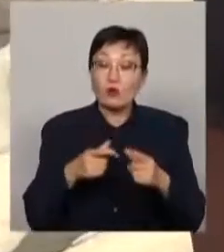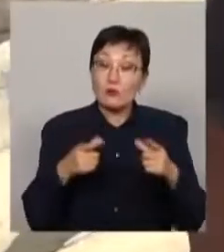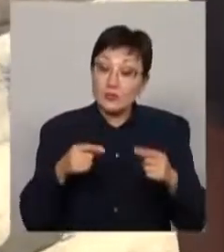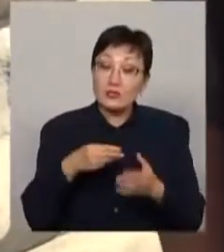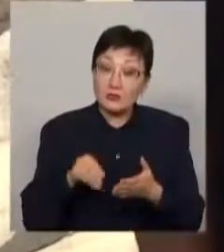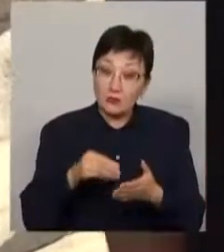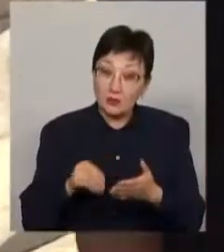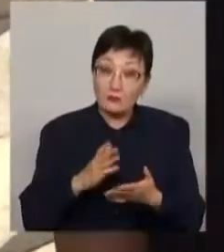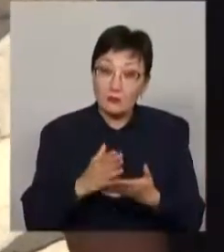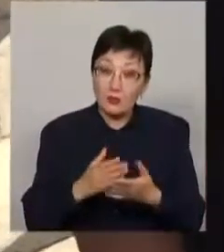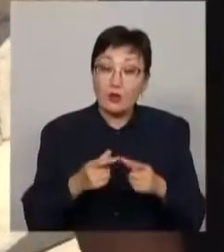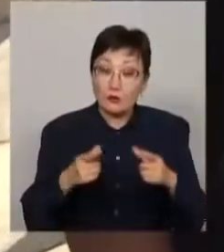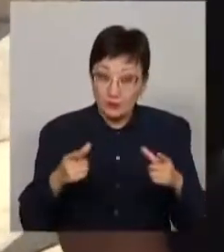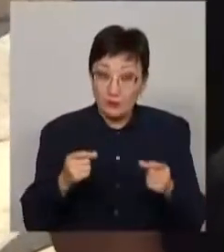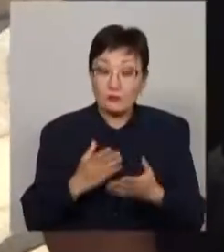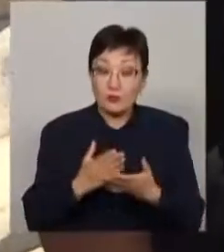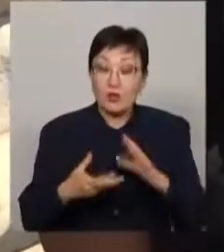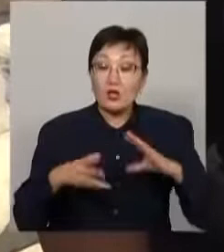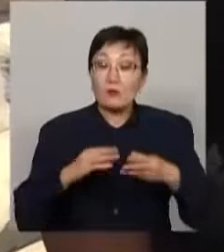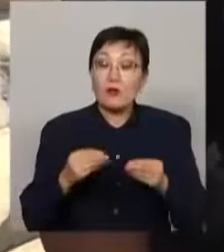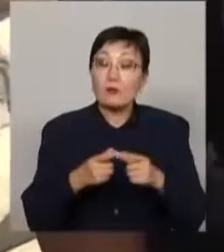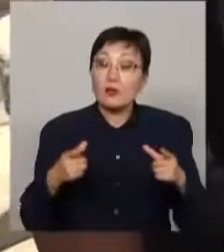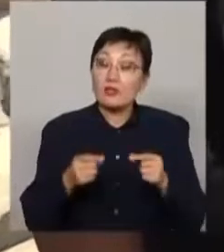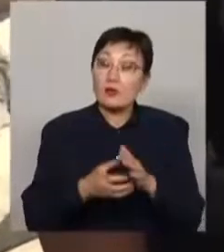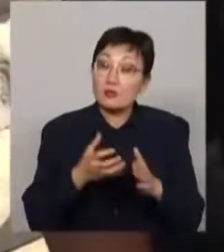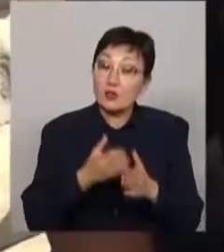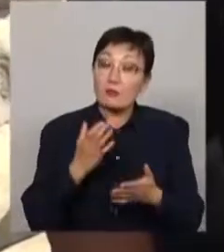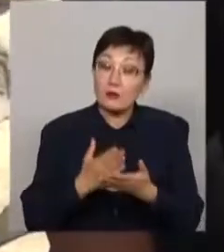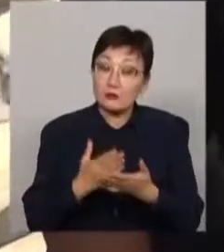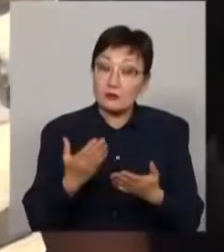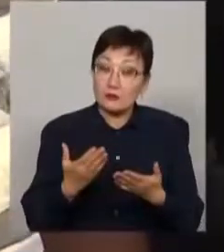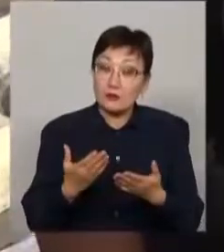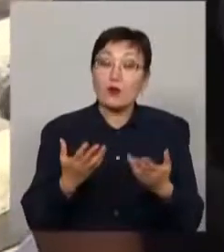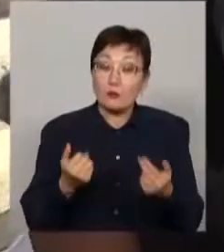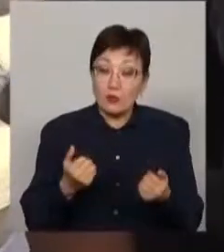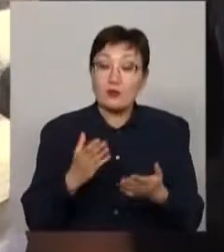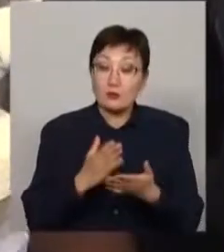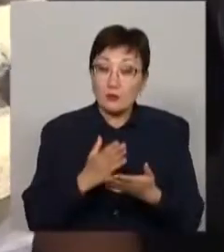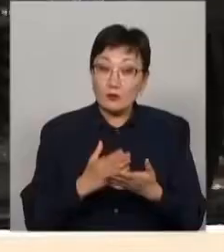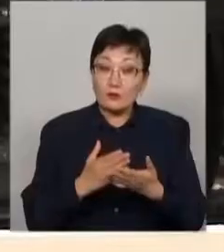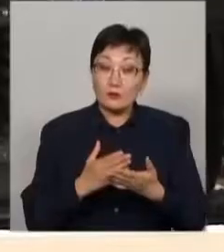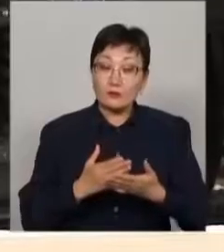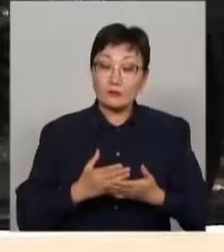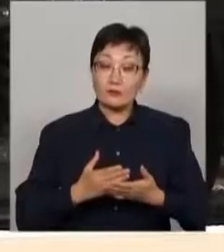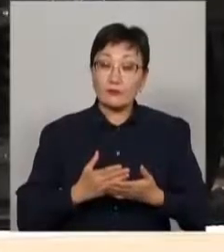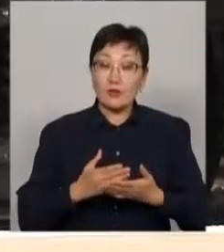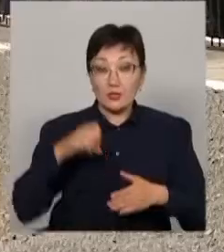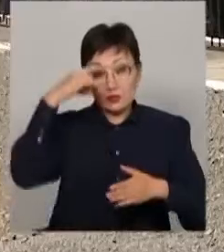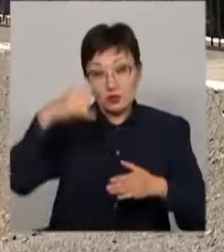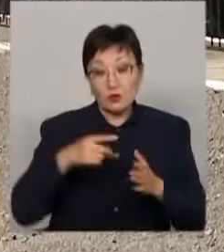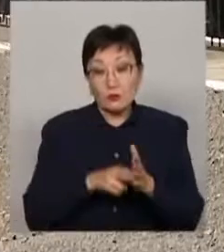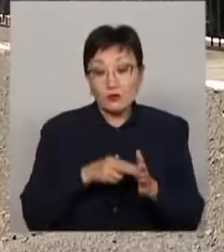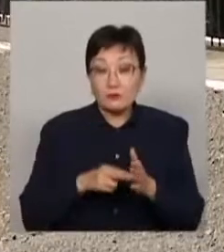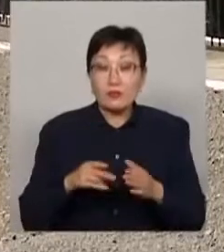бар ма? Болды сол кезде. Жалпы билет тапшылығы бар деп жатыр, қалай айтасыз? Бар ондай жақындаған кезде. Ал Қазақстан темір